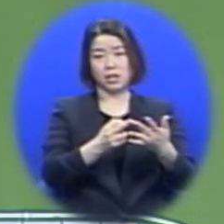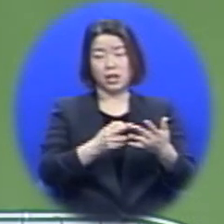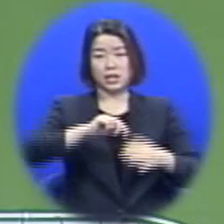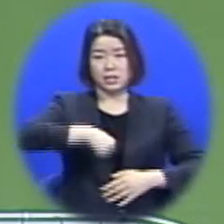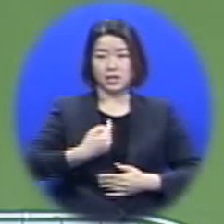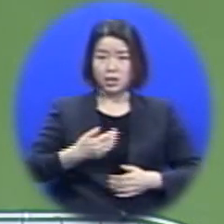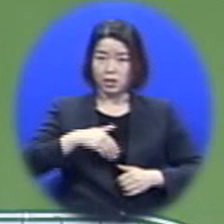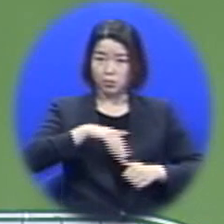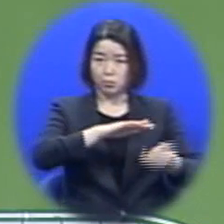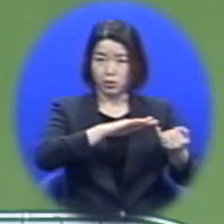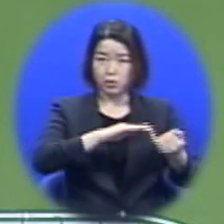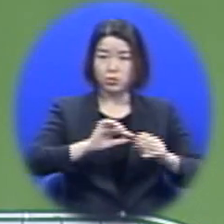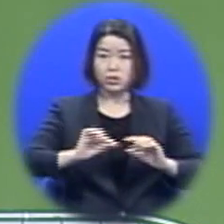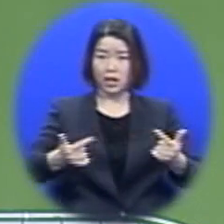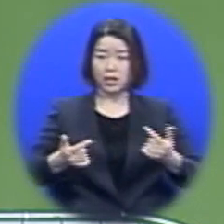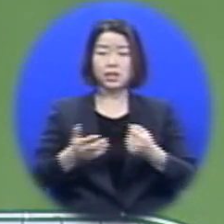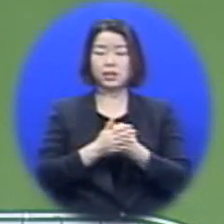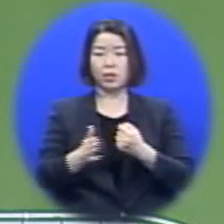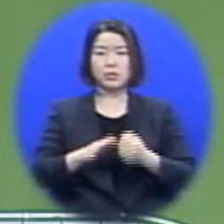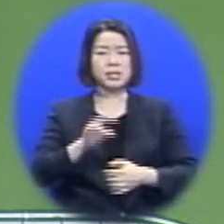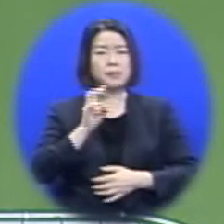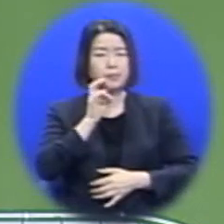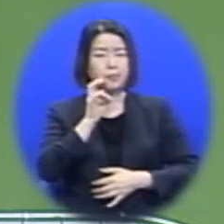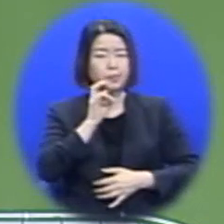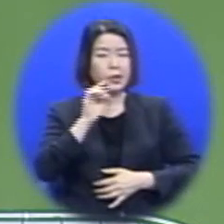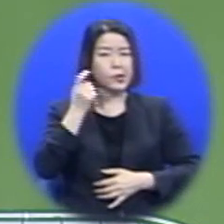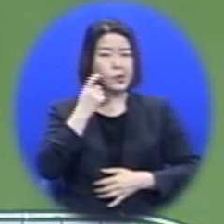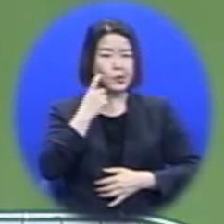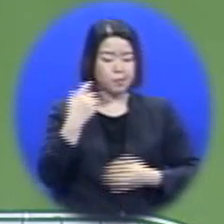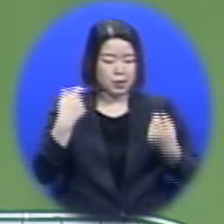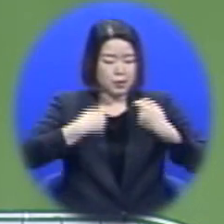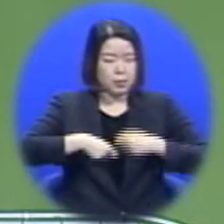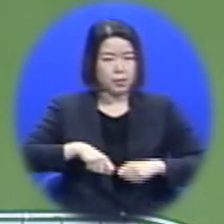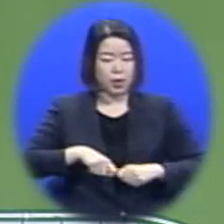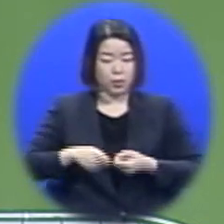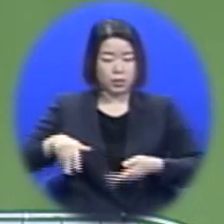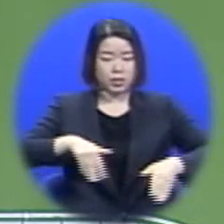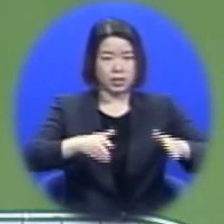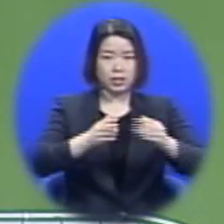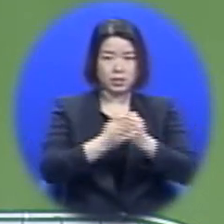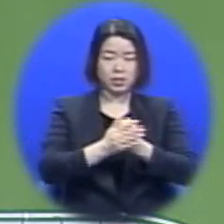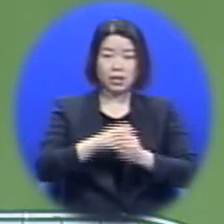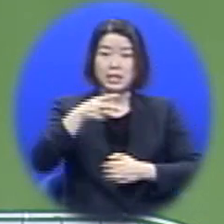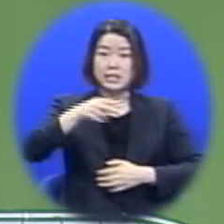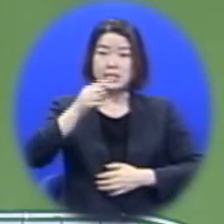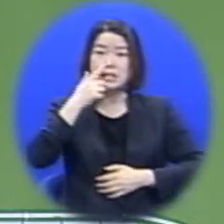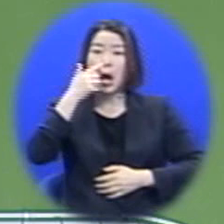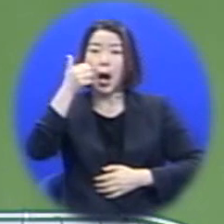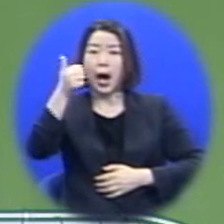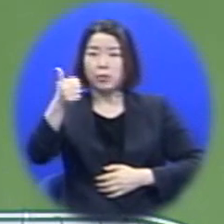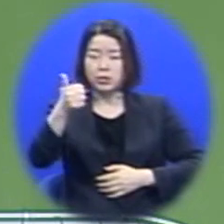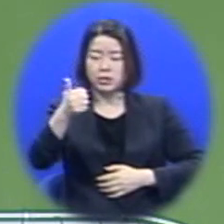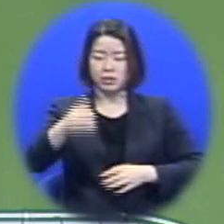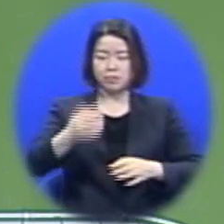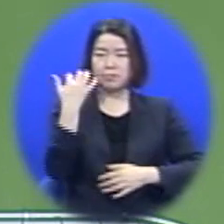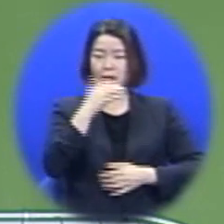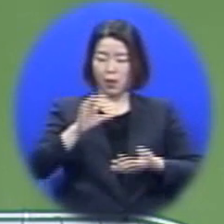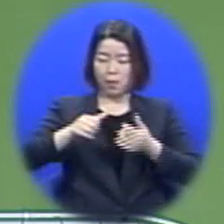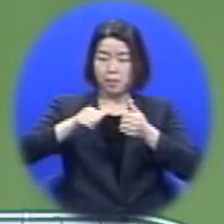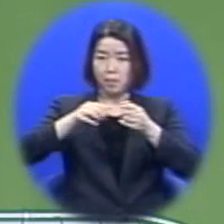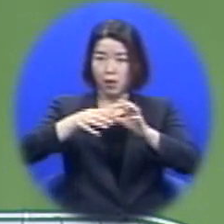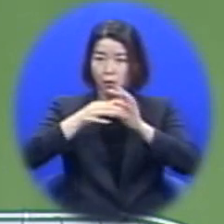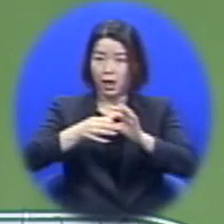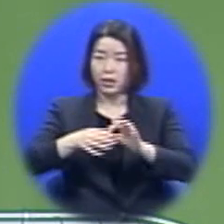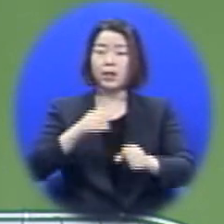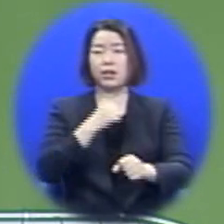보내주지 않고, 그래서 창녀로 변장을 해서 길가에서 시아버지와 관계를 하게 됩니다. 그렇게